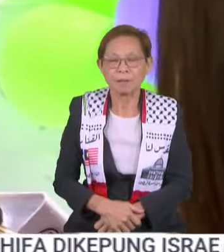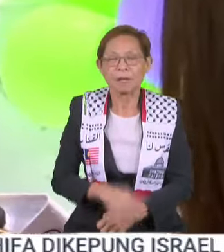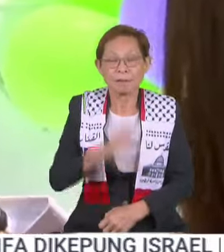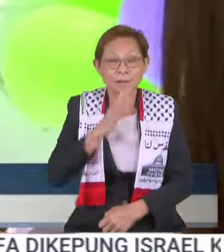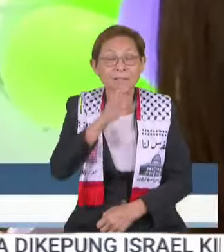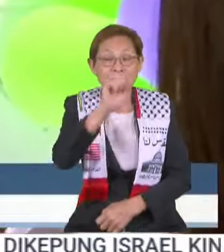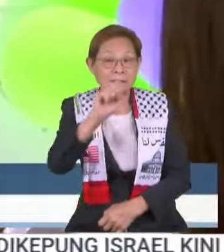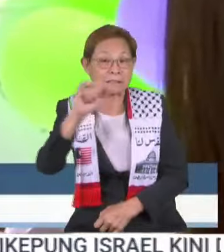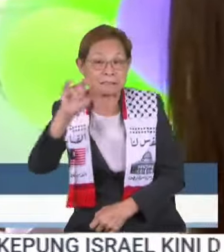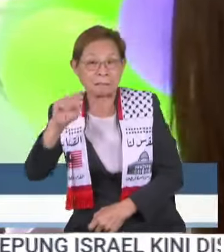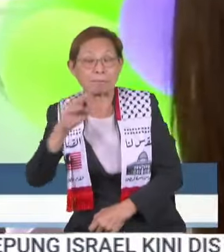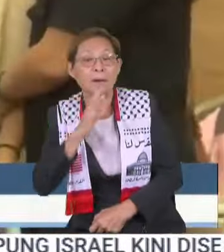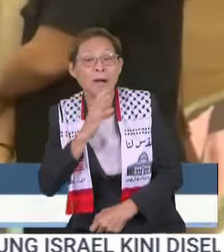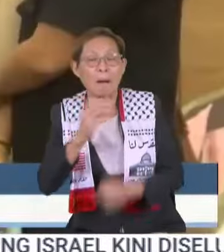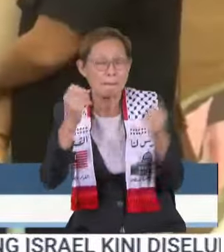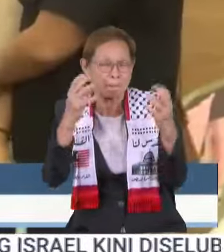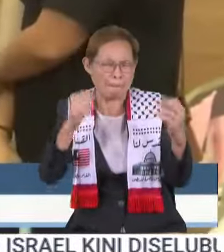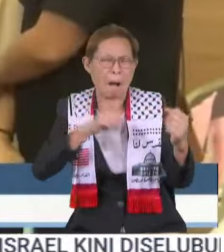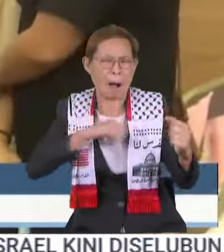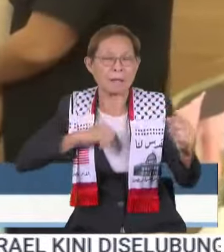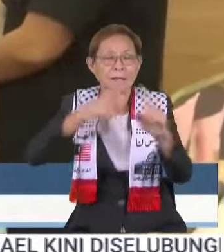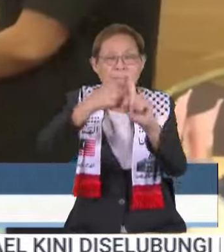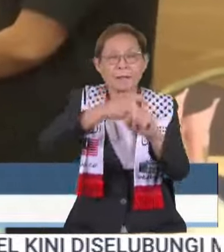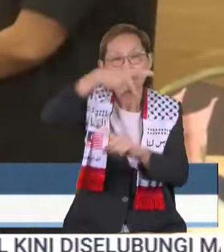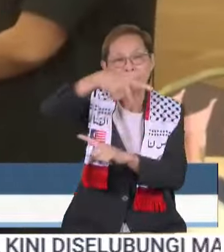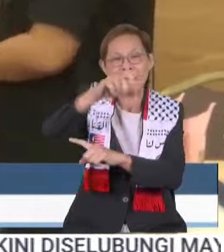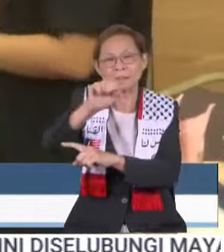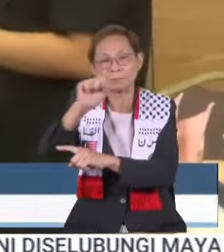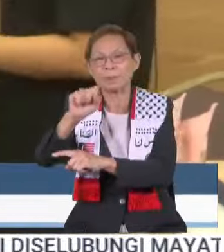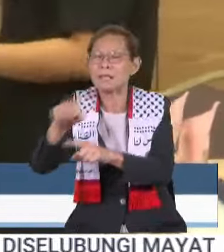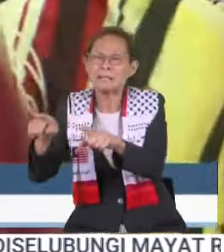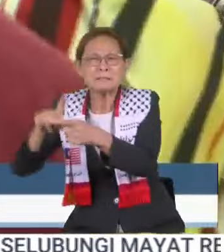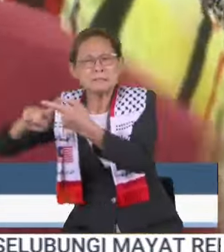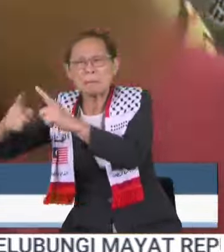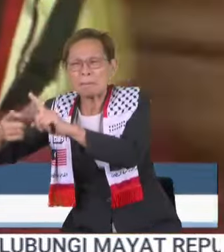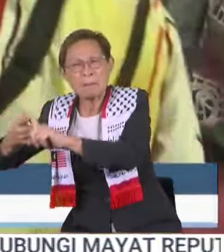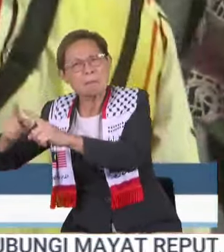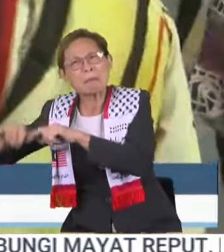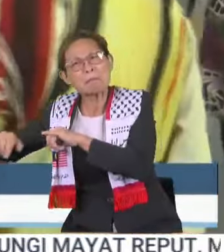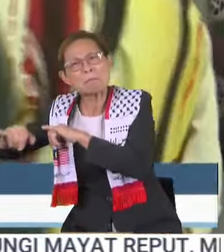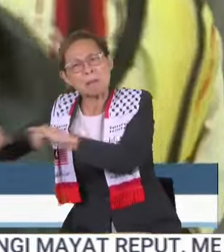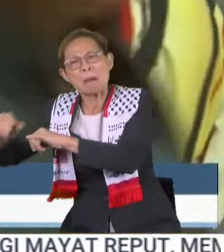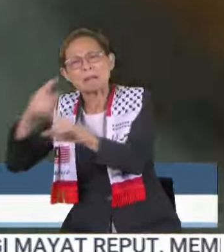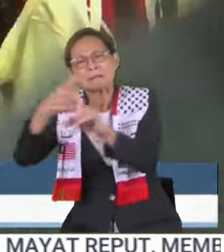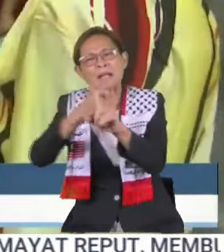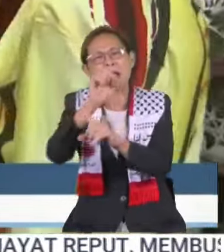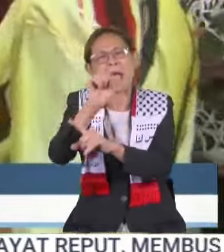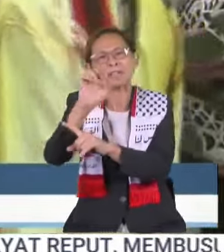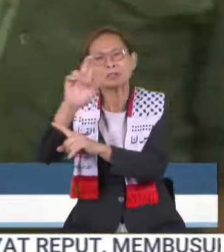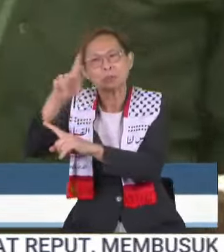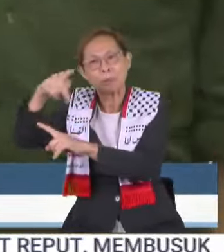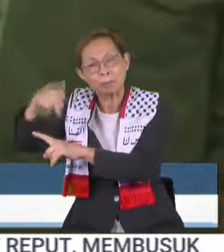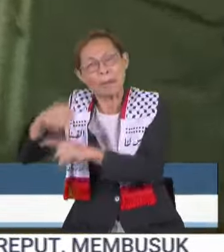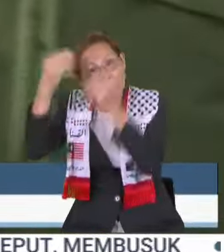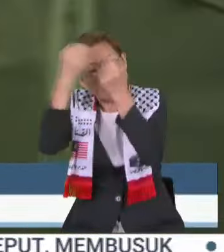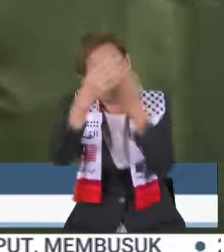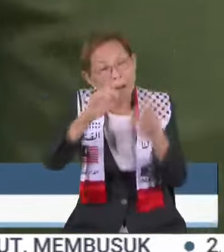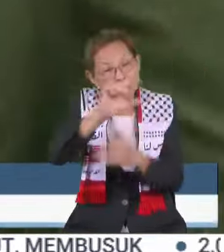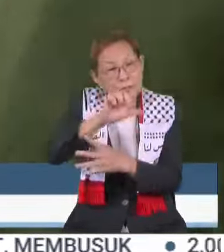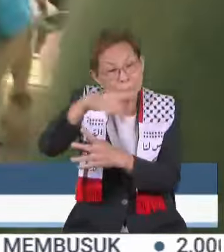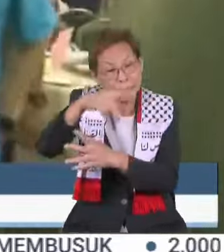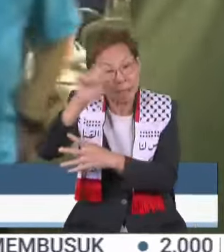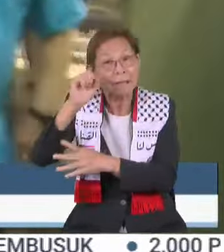Katanya ini kerana kebanyakan ahli daripada PSB merupakan rakan seperjuangan daripada SUPP. Bagaimanapun, beliau mendedahkan GPS